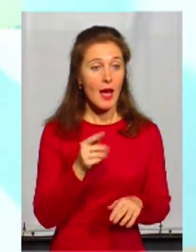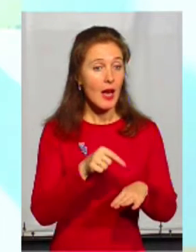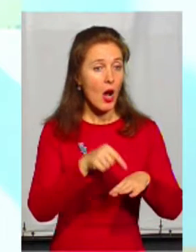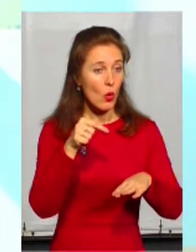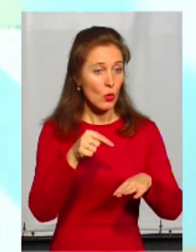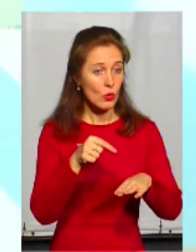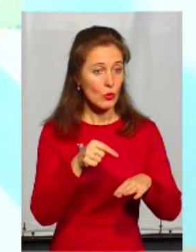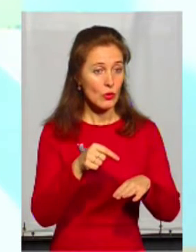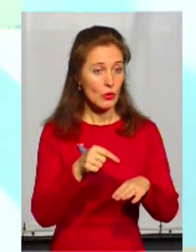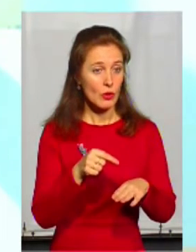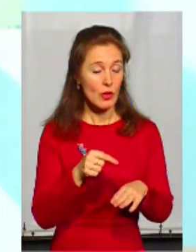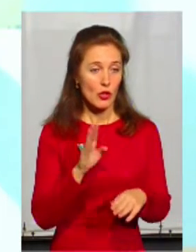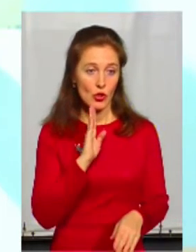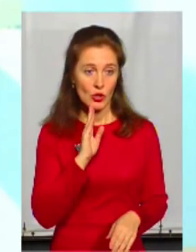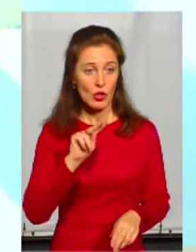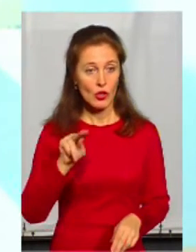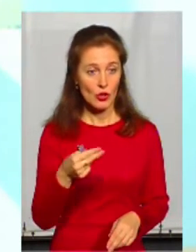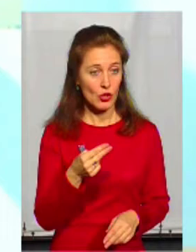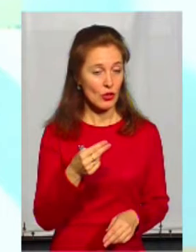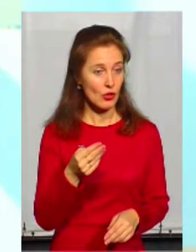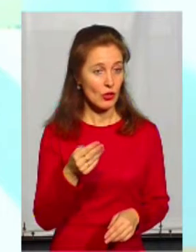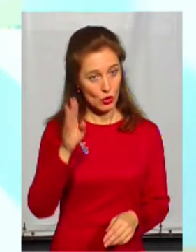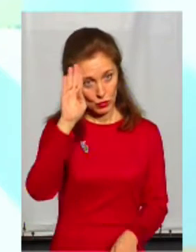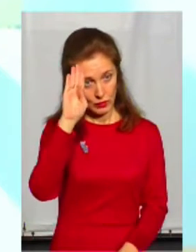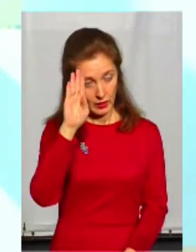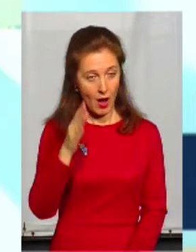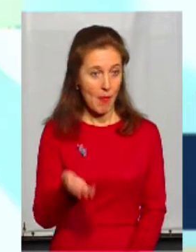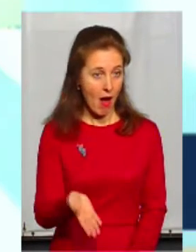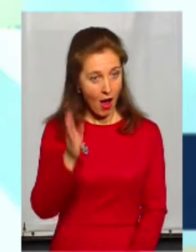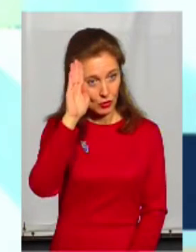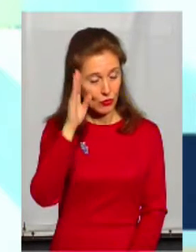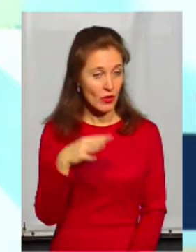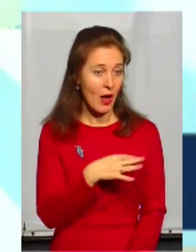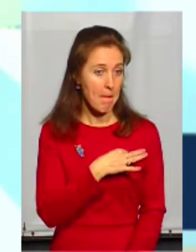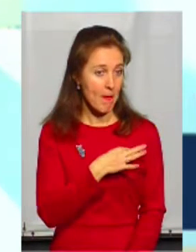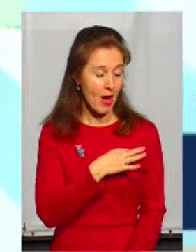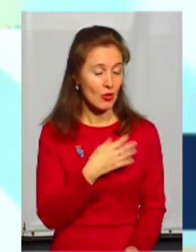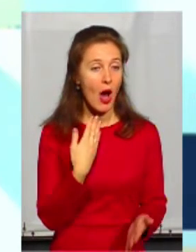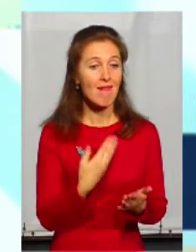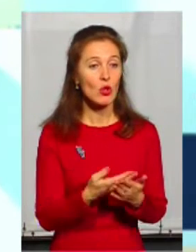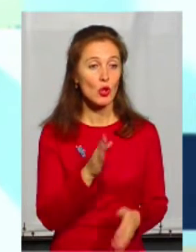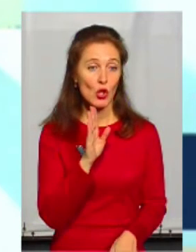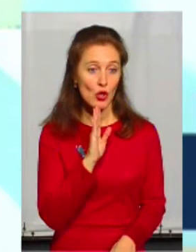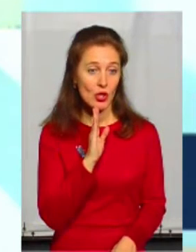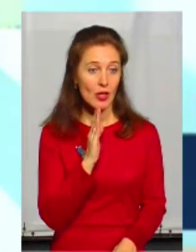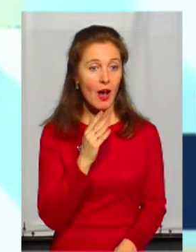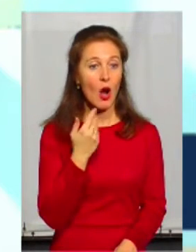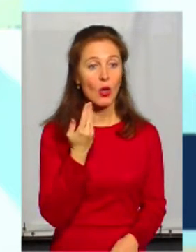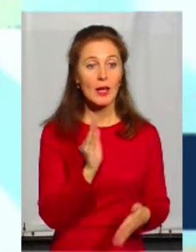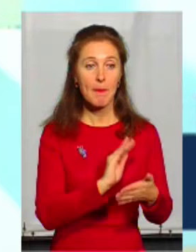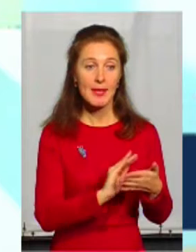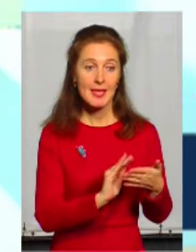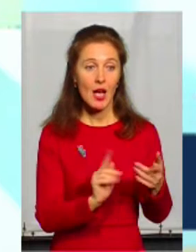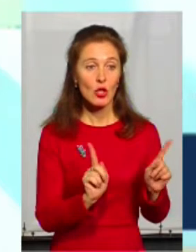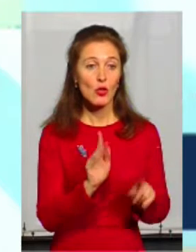фемінітиви більш гостро жінки, аніж чоловіки. Чоловікам, власне, байдуже. От, а от жінка, якщо їй підписали, що